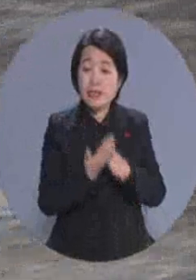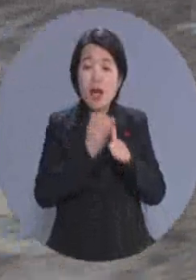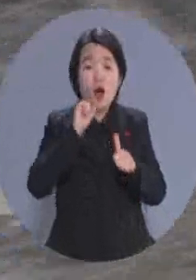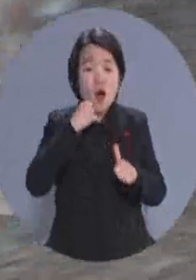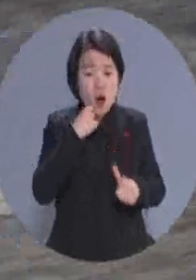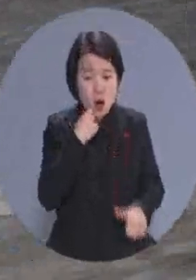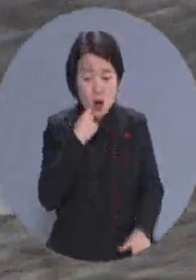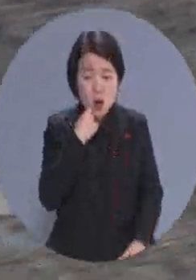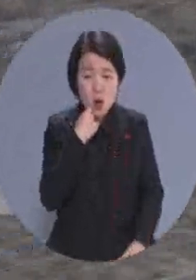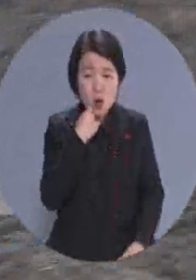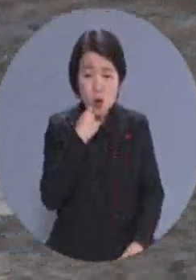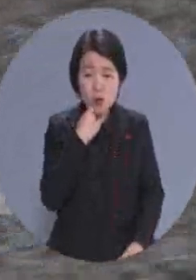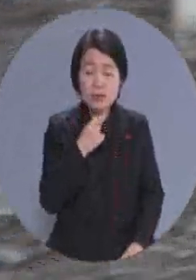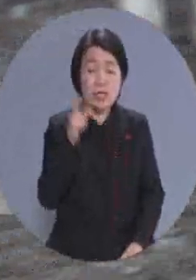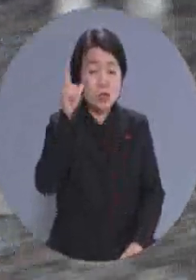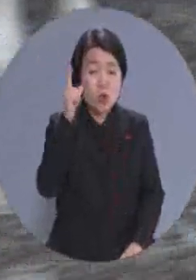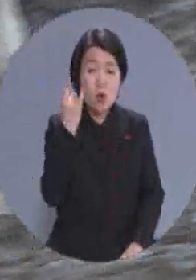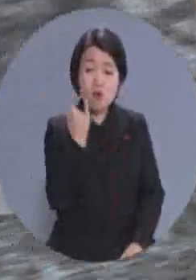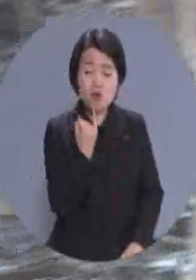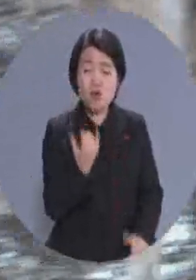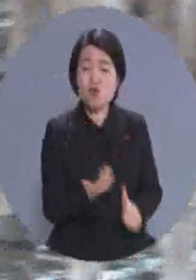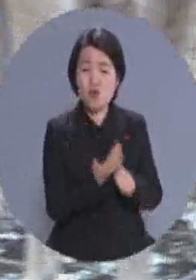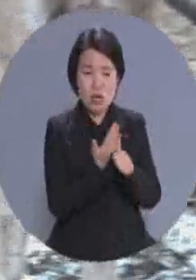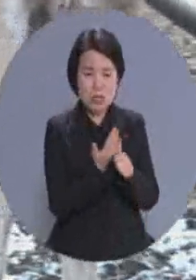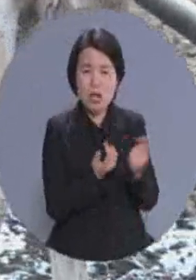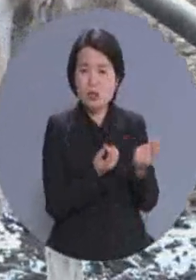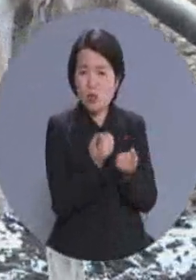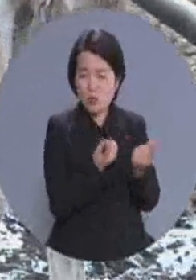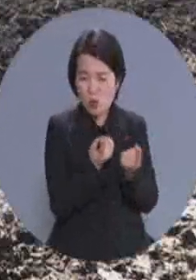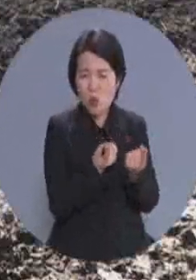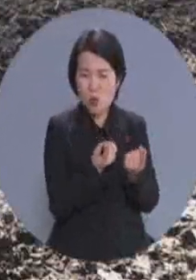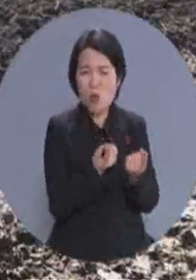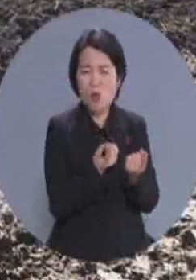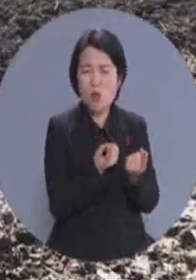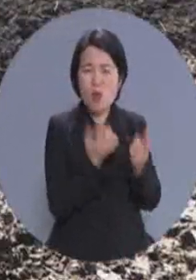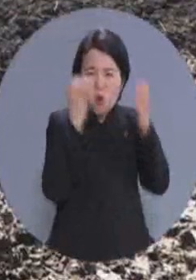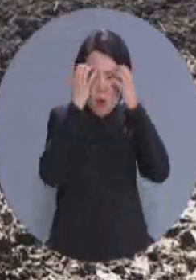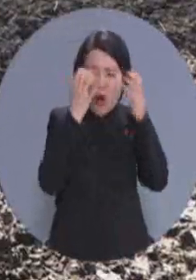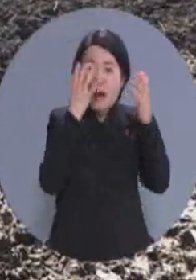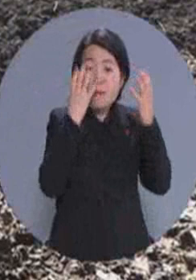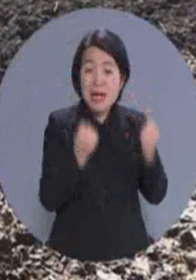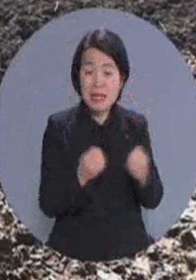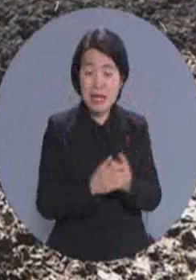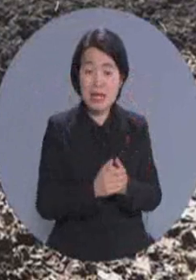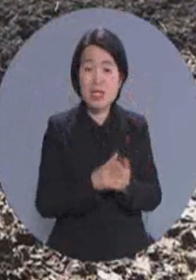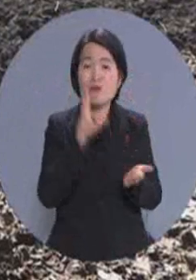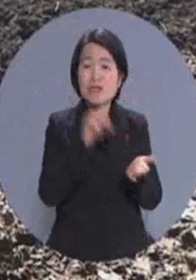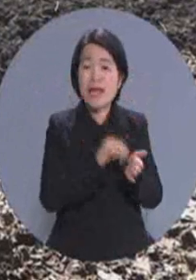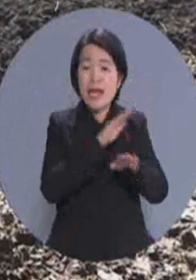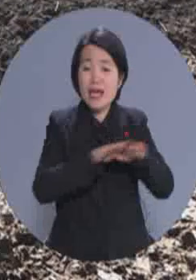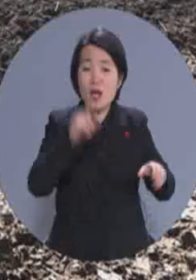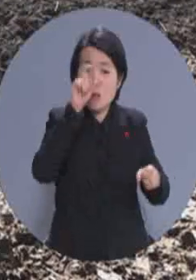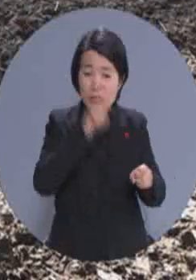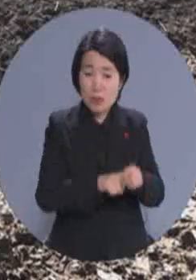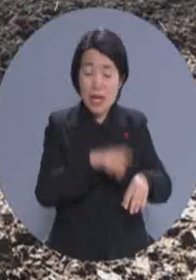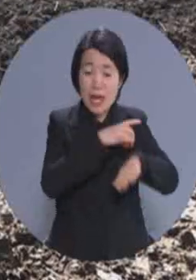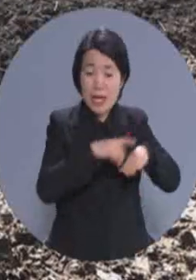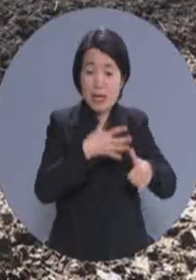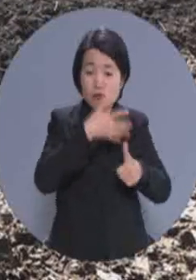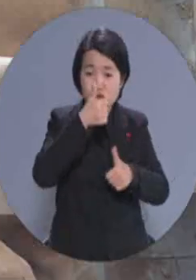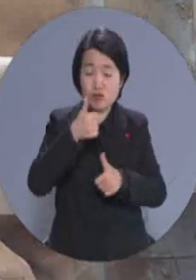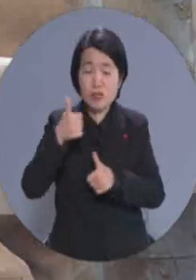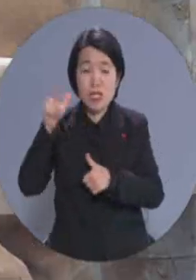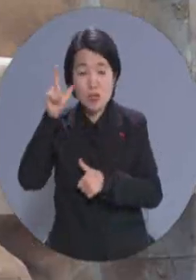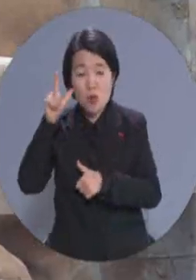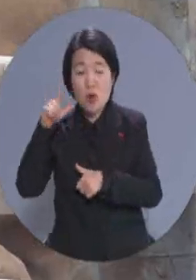이루어지면서 사육 마리수 조절도 어려운 이중고를 겪는 상황이 같은 불균형을 해소하기 위해 해남군과 축이